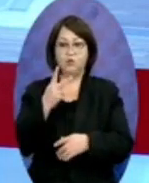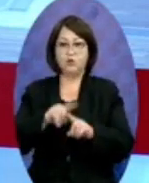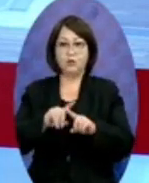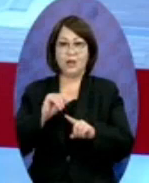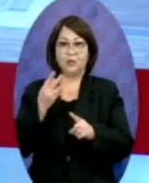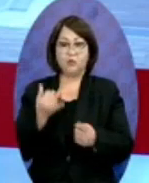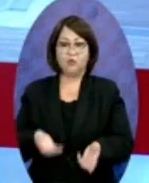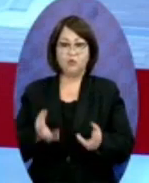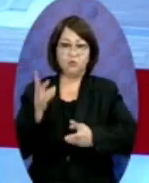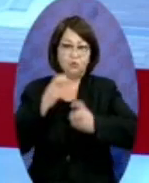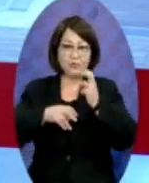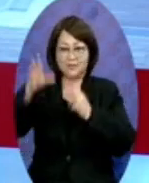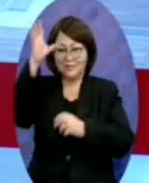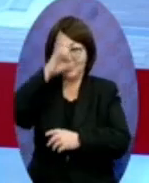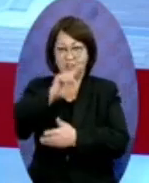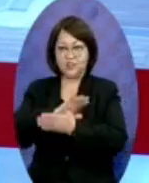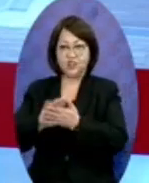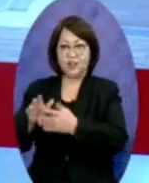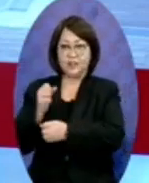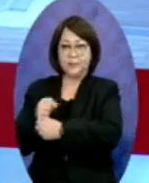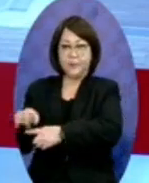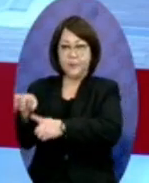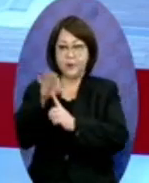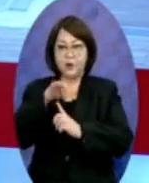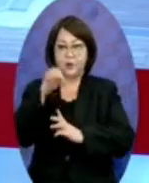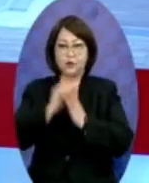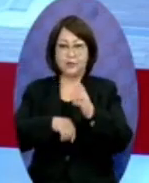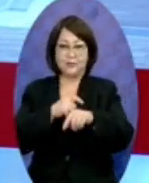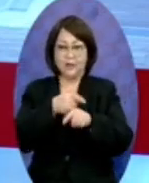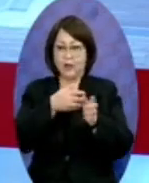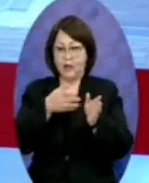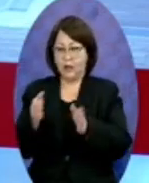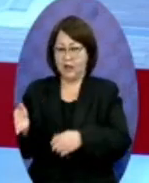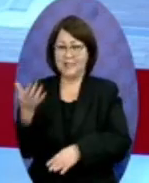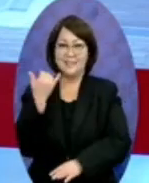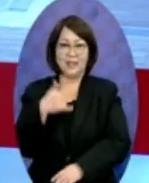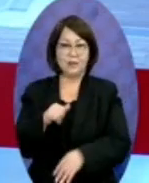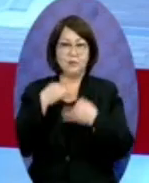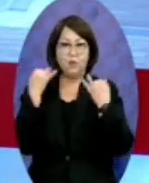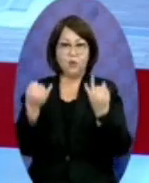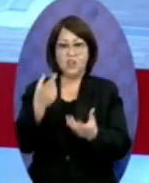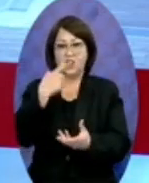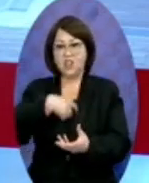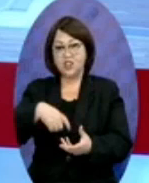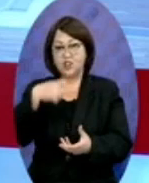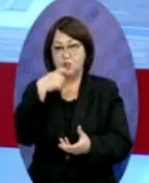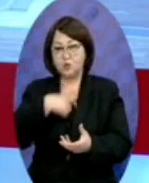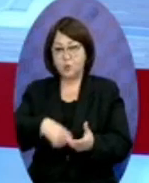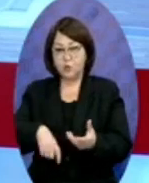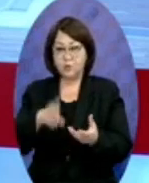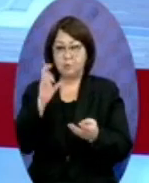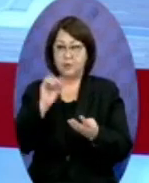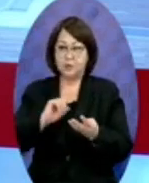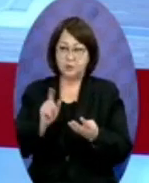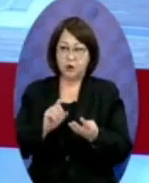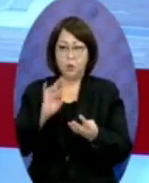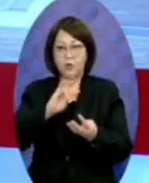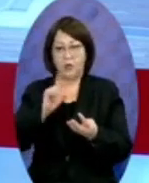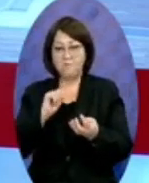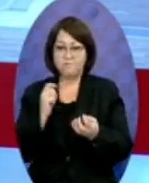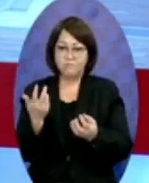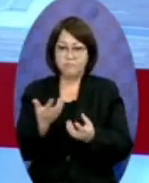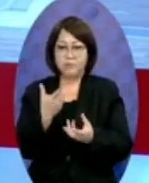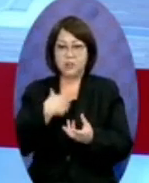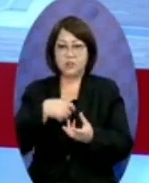хэлэлцэх байсан ч хойшлоо. Учир нь улсын хурлын гишүүн Аюур Сайхан, Бат Зандан, Болд Оюун Эрдэнэ, Бэ Инх Амгалнаар улсын хурлын